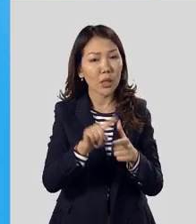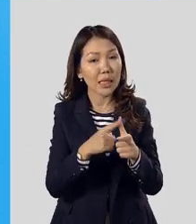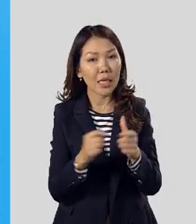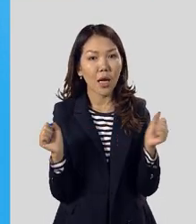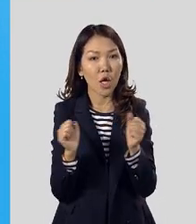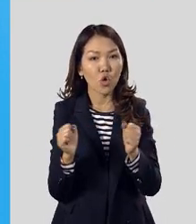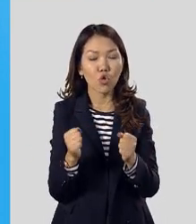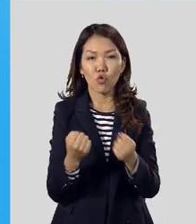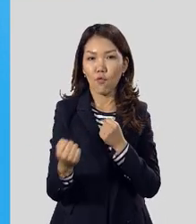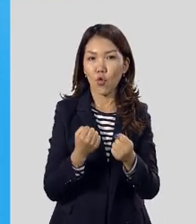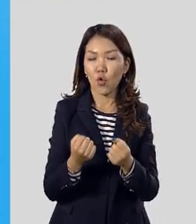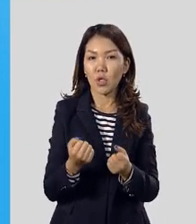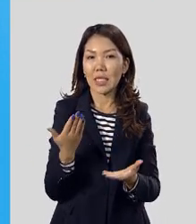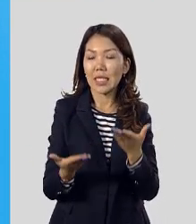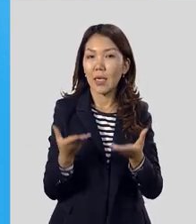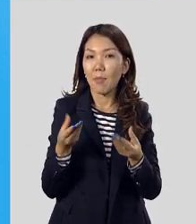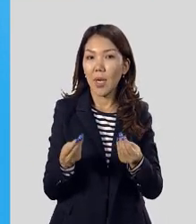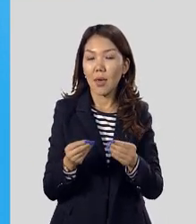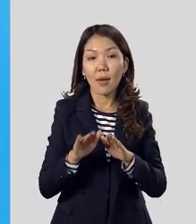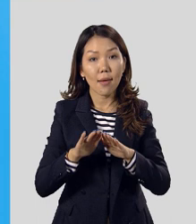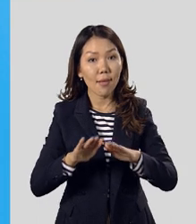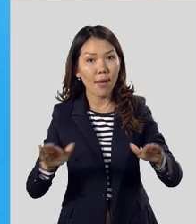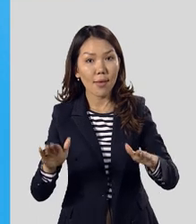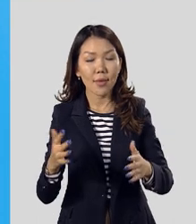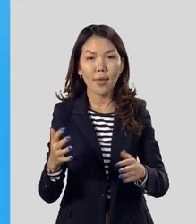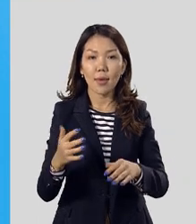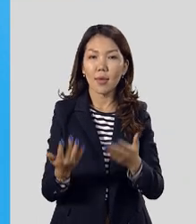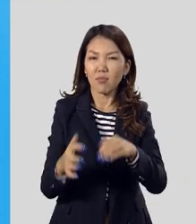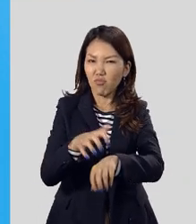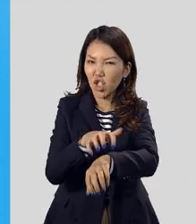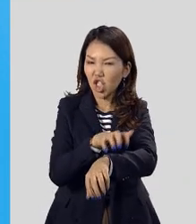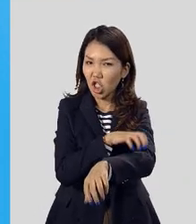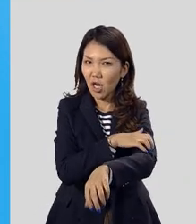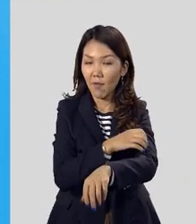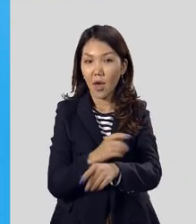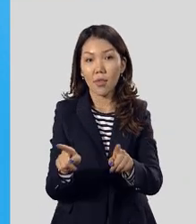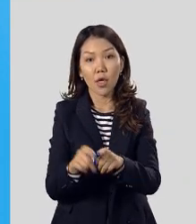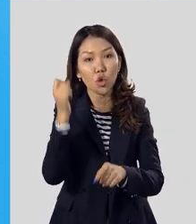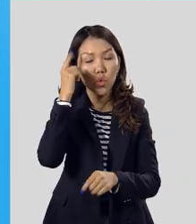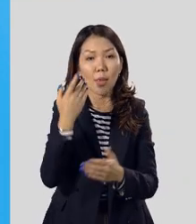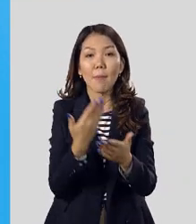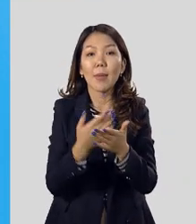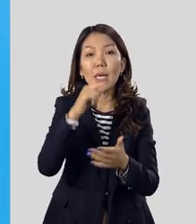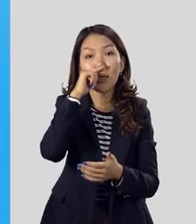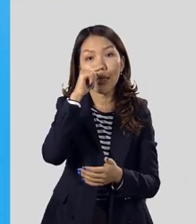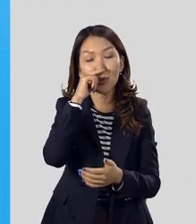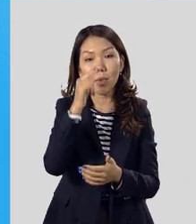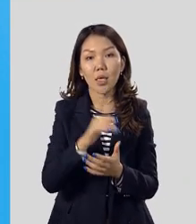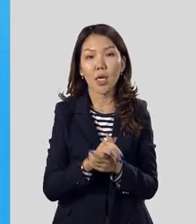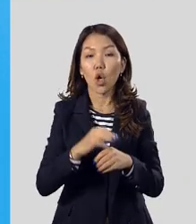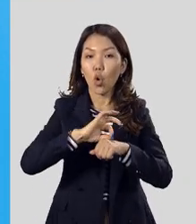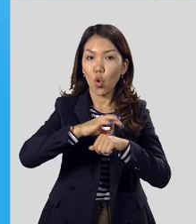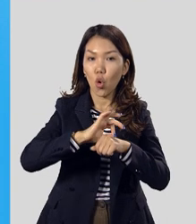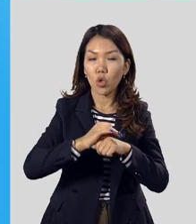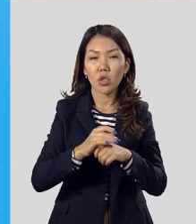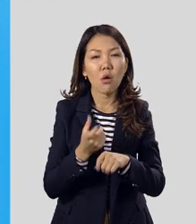холодный, твердый или мягкий, гладкий или шершавый, а также узнать его примерные размеры. Кожа